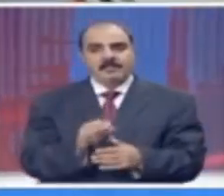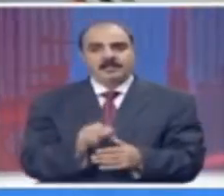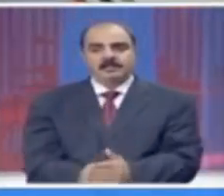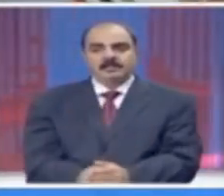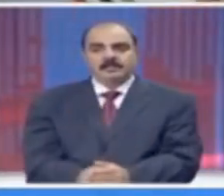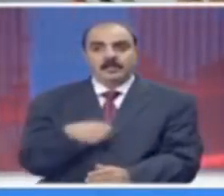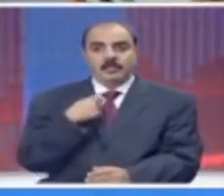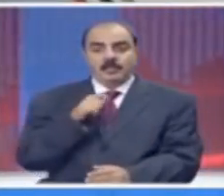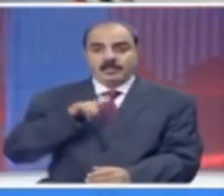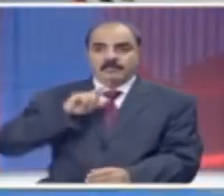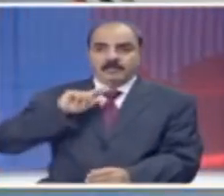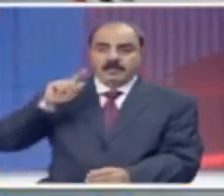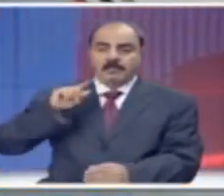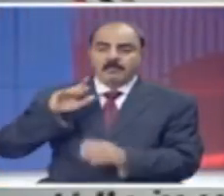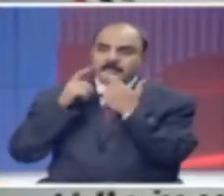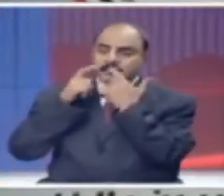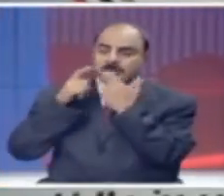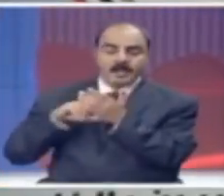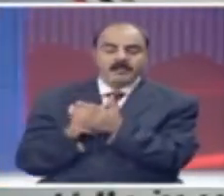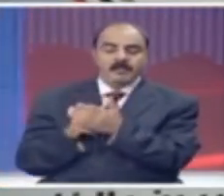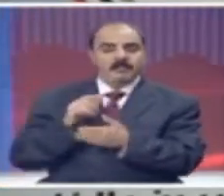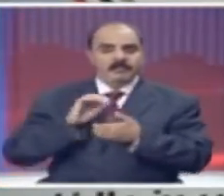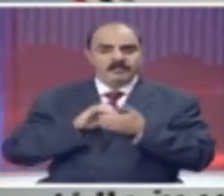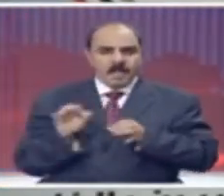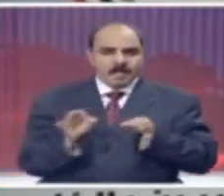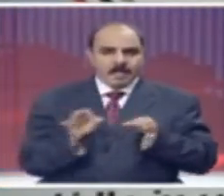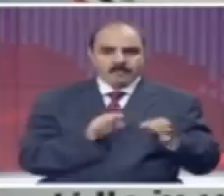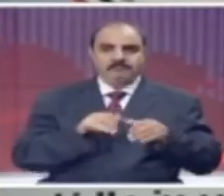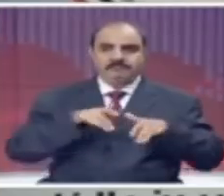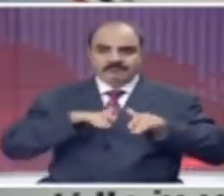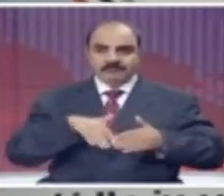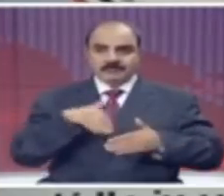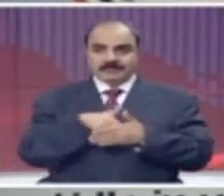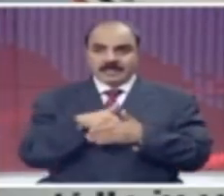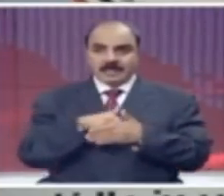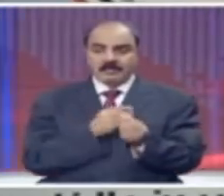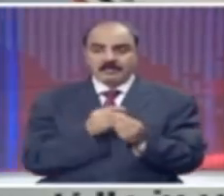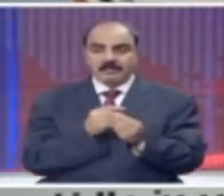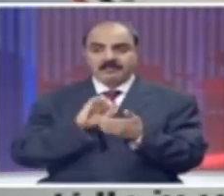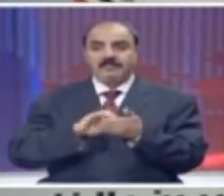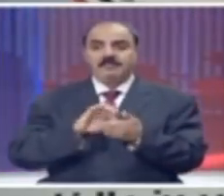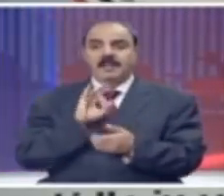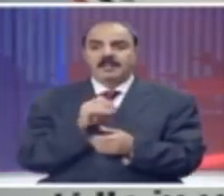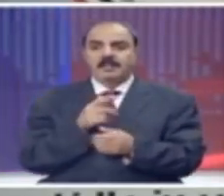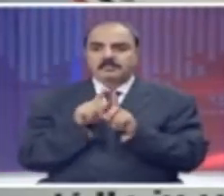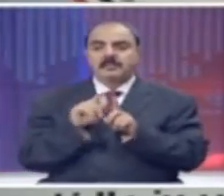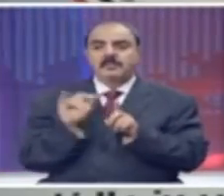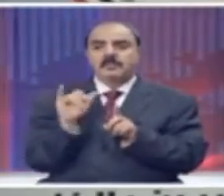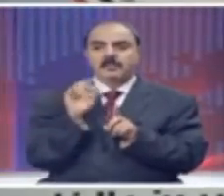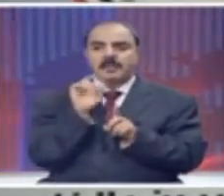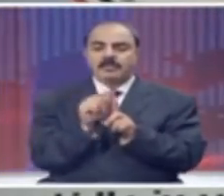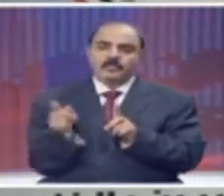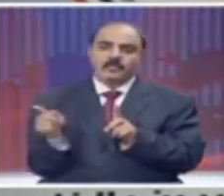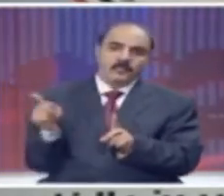الخارج. وزارة الدولة للهجرة وشؤون المصريين بالخارج وبالتنسيق والتعاون مع الهيئة الوطنية للانتخابات معنية